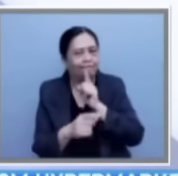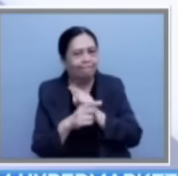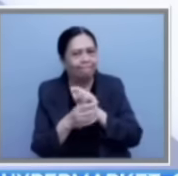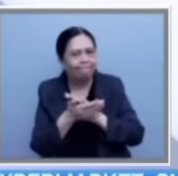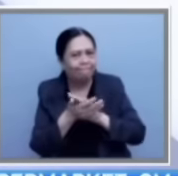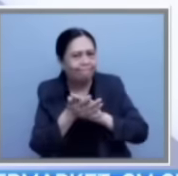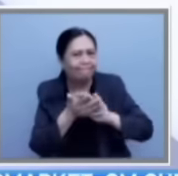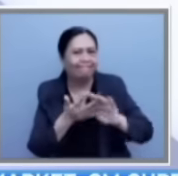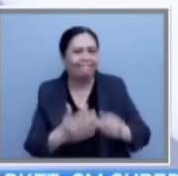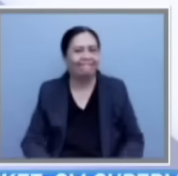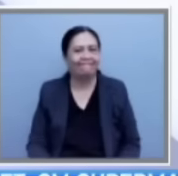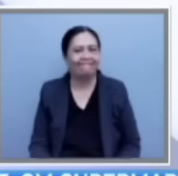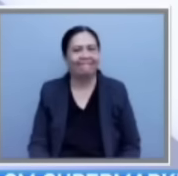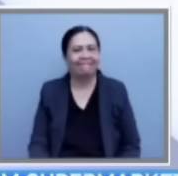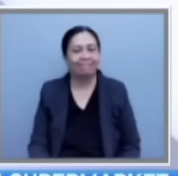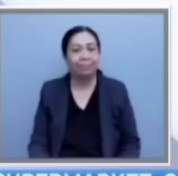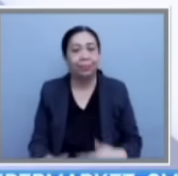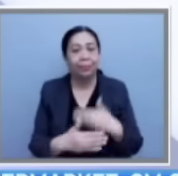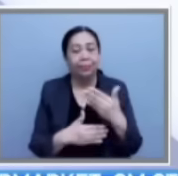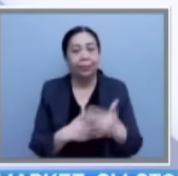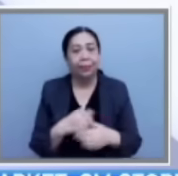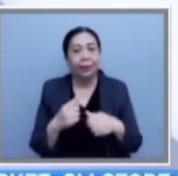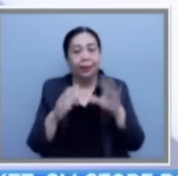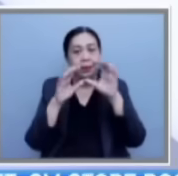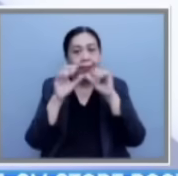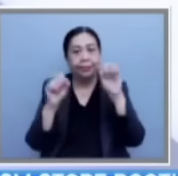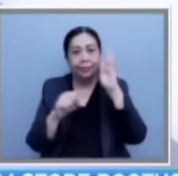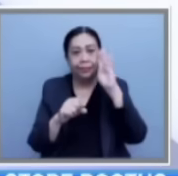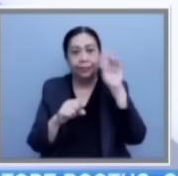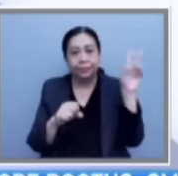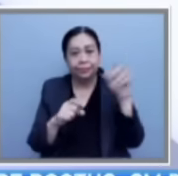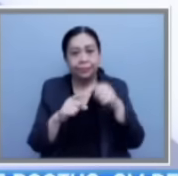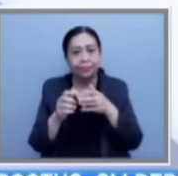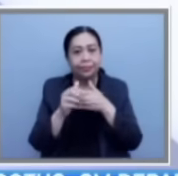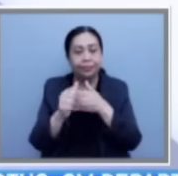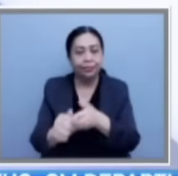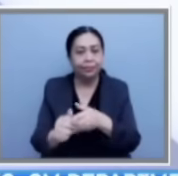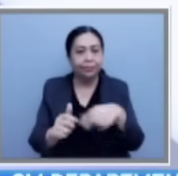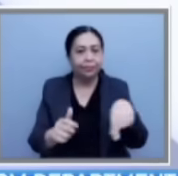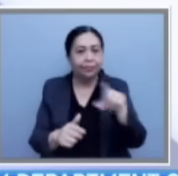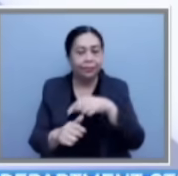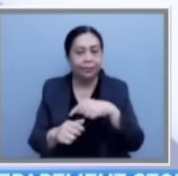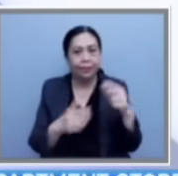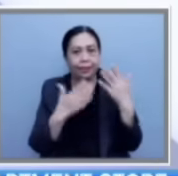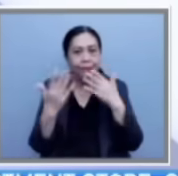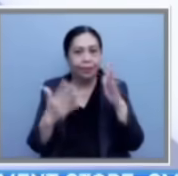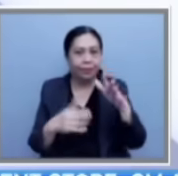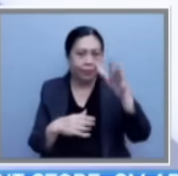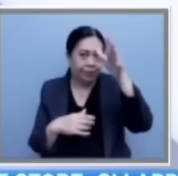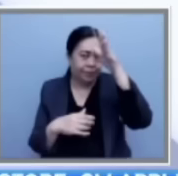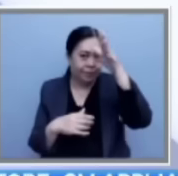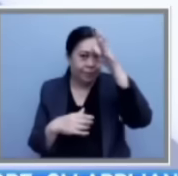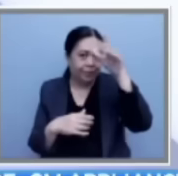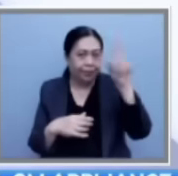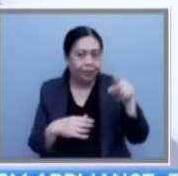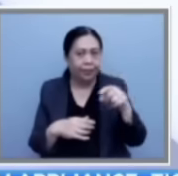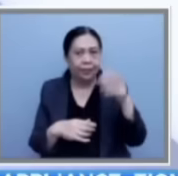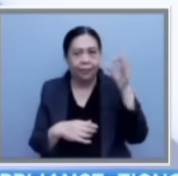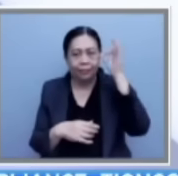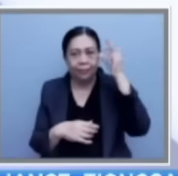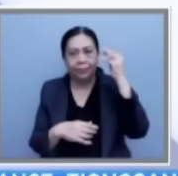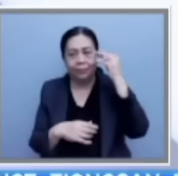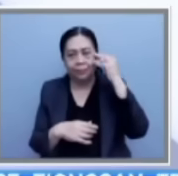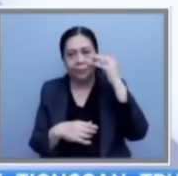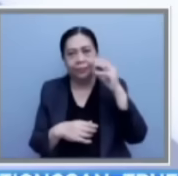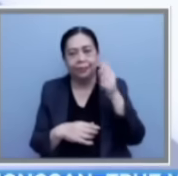p samantala pinangunahan ni Pangulong Bongbong Marcos ang pagdiriwang ng kaarawan ng kanyang ama na si dating Pangulong Ferdinand Marcos senor